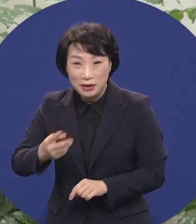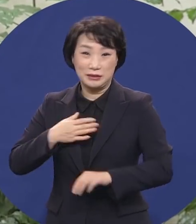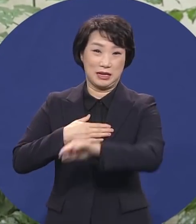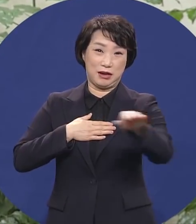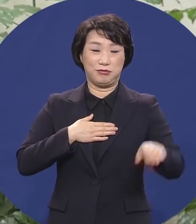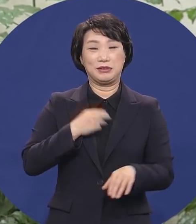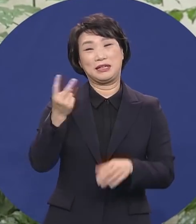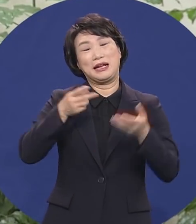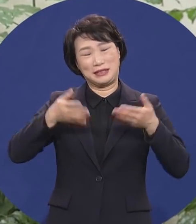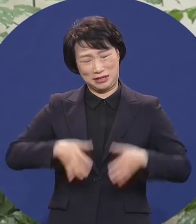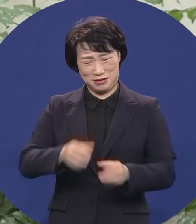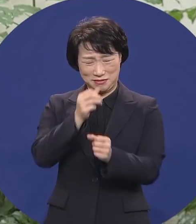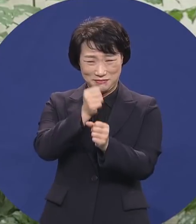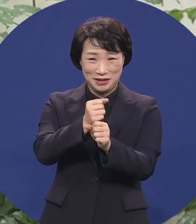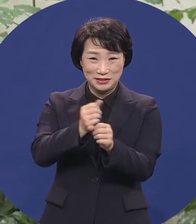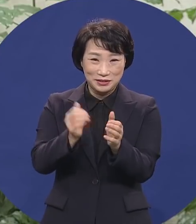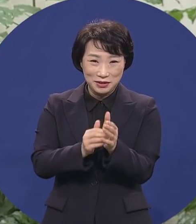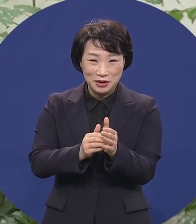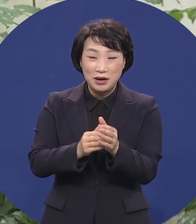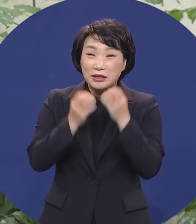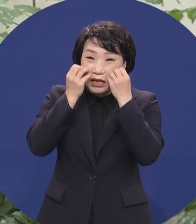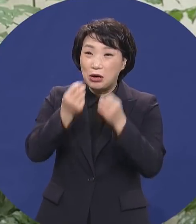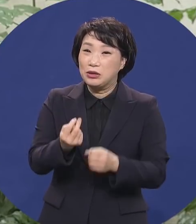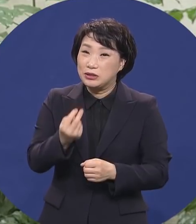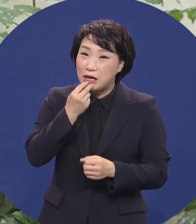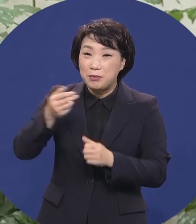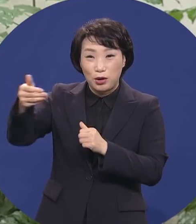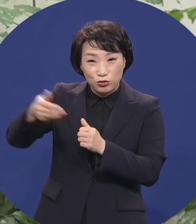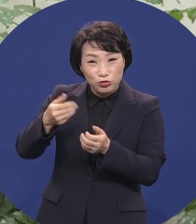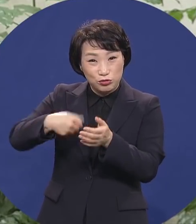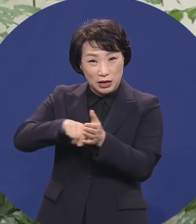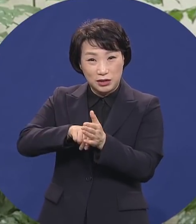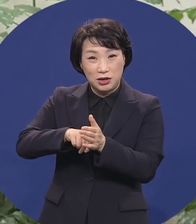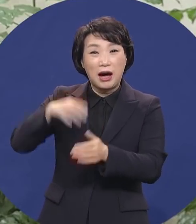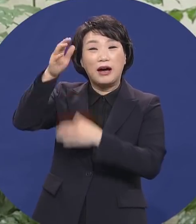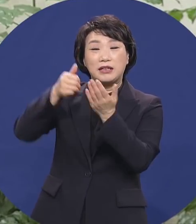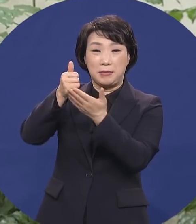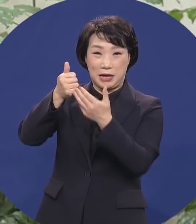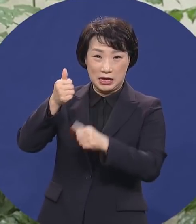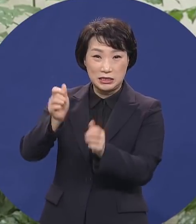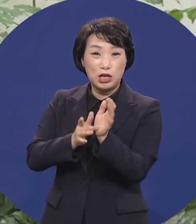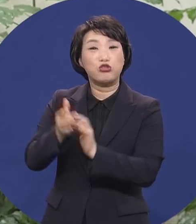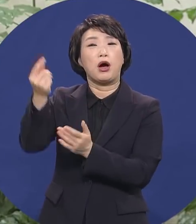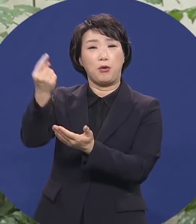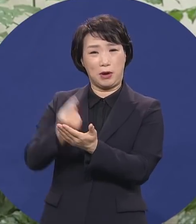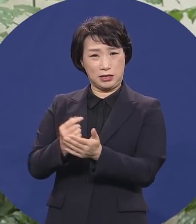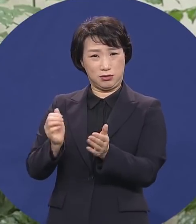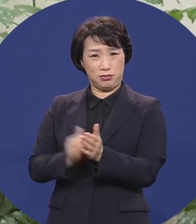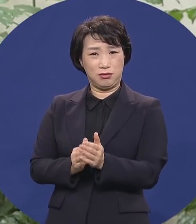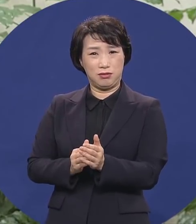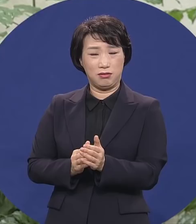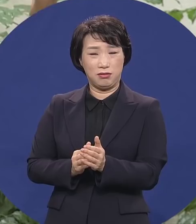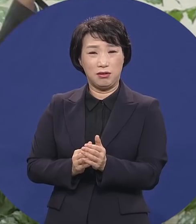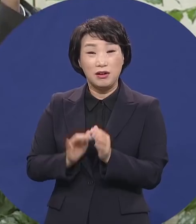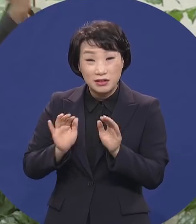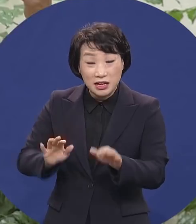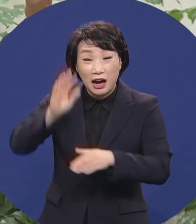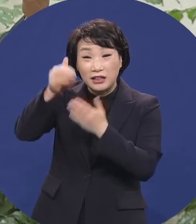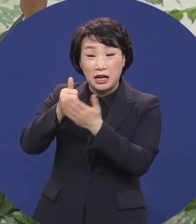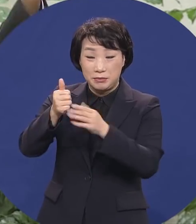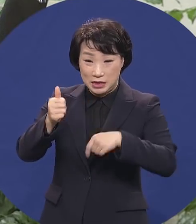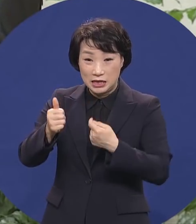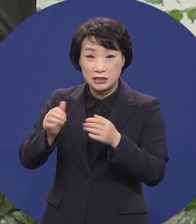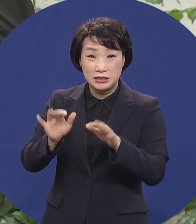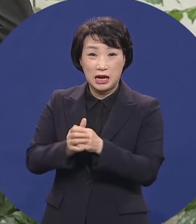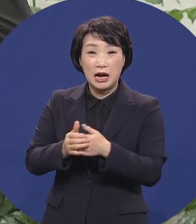우리를 거듭나서 새 생명을 주기 위해서 하나님의 아들이 오셨으니, 하나님